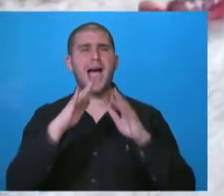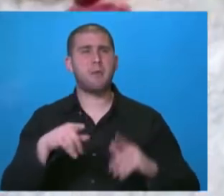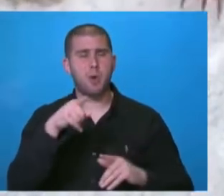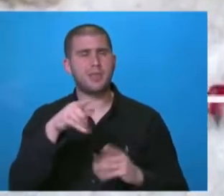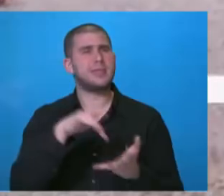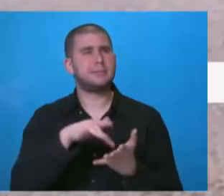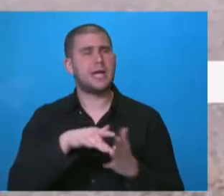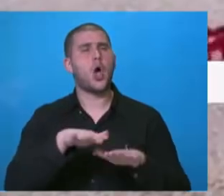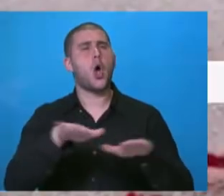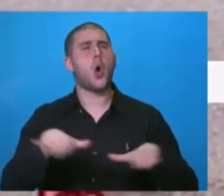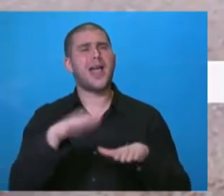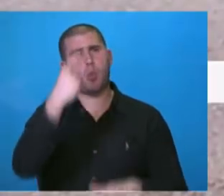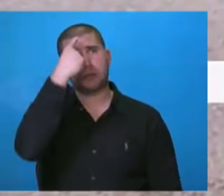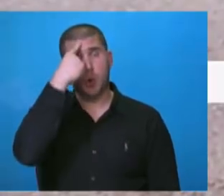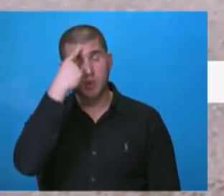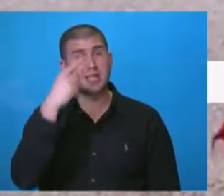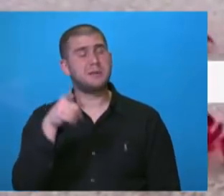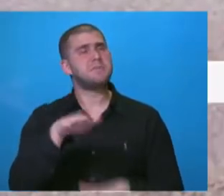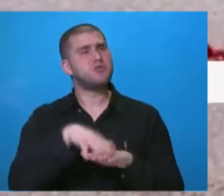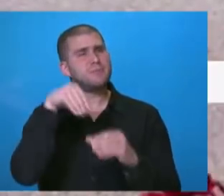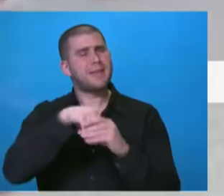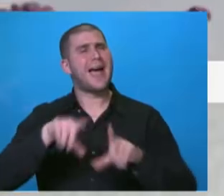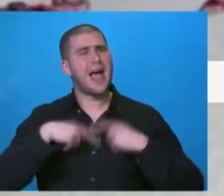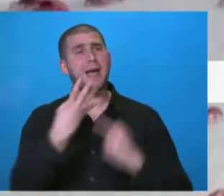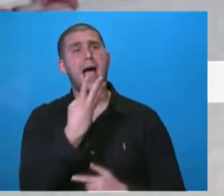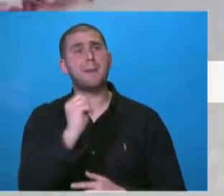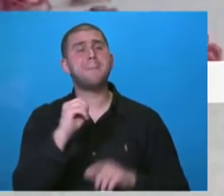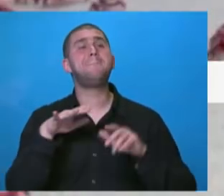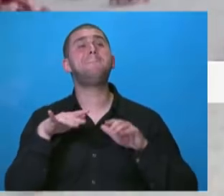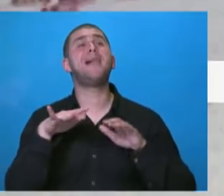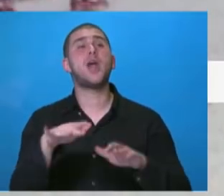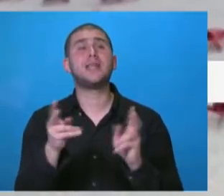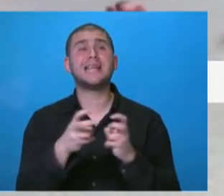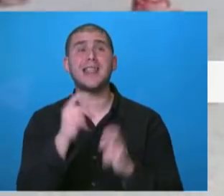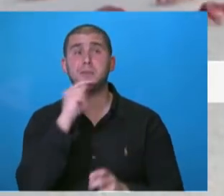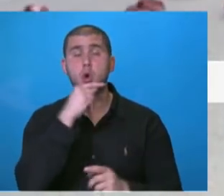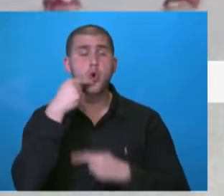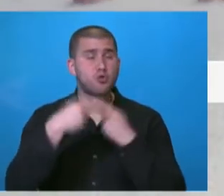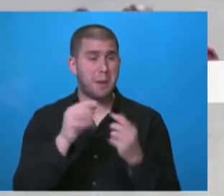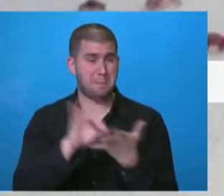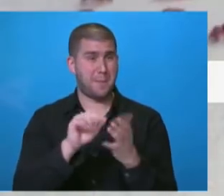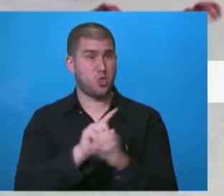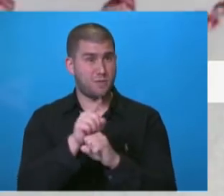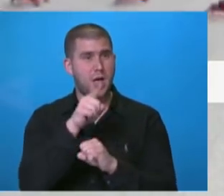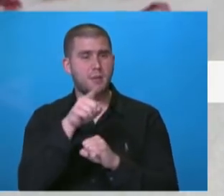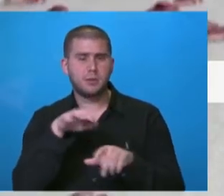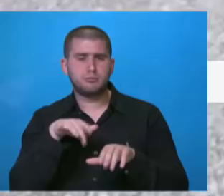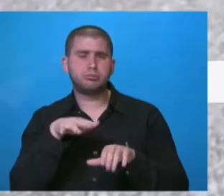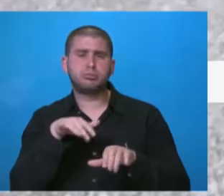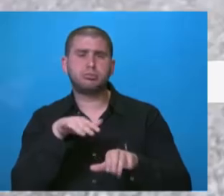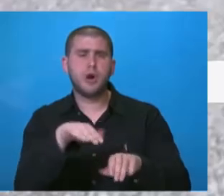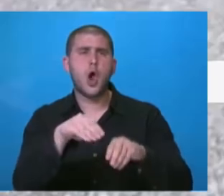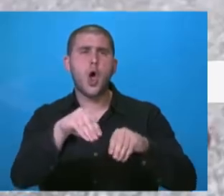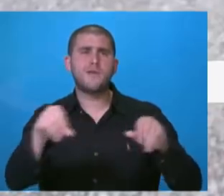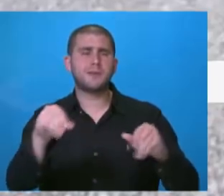באוקיינוס ההודי. על פי הערכות חיים בו כ-40 מיליון סרטנים אדומים, ובכל שנה, בתקופה הזאת ממש, הם מתהלכים להם על חופיו